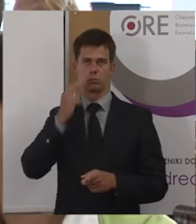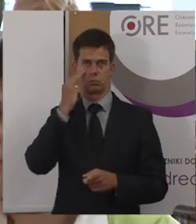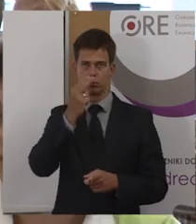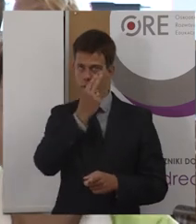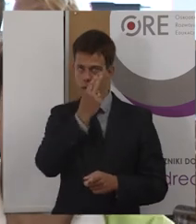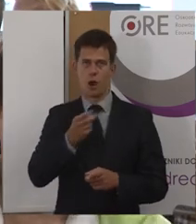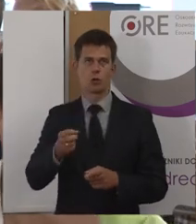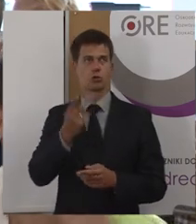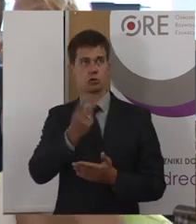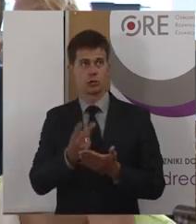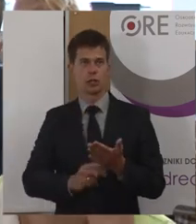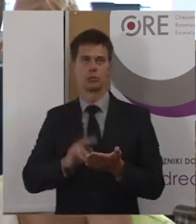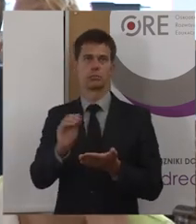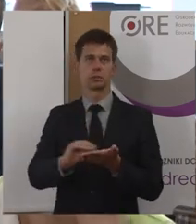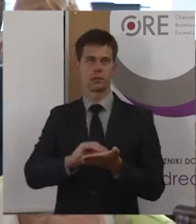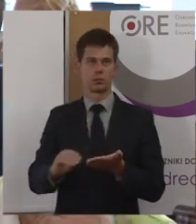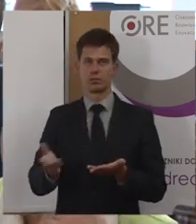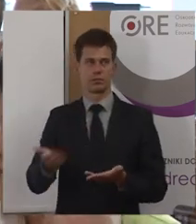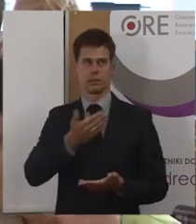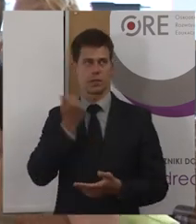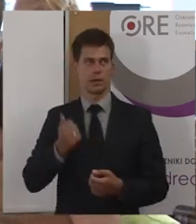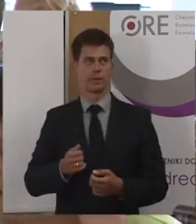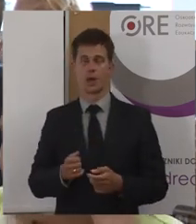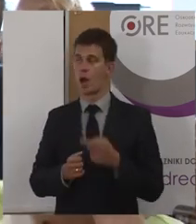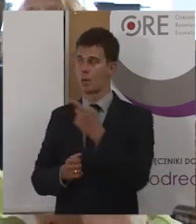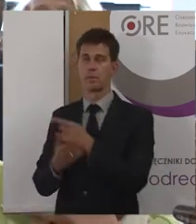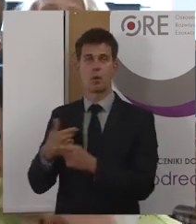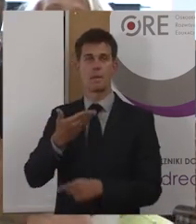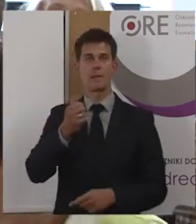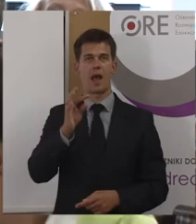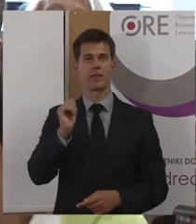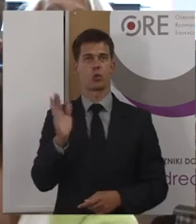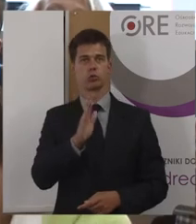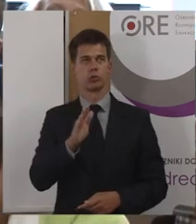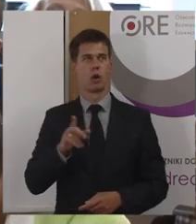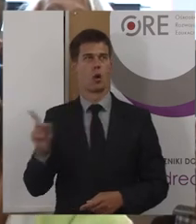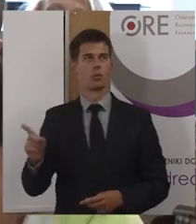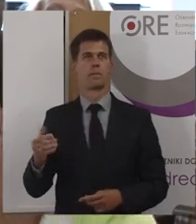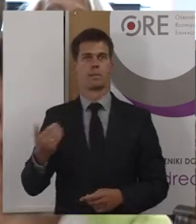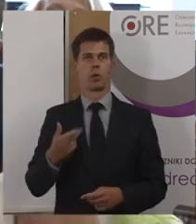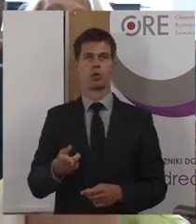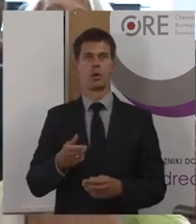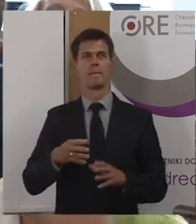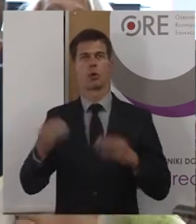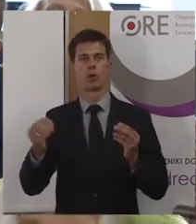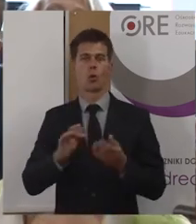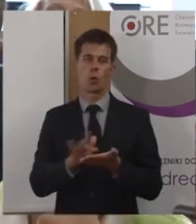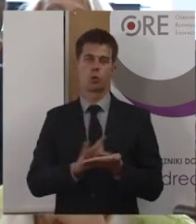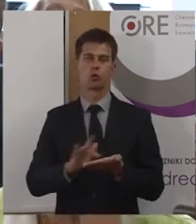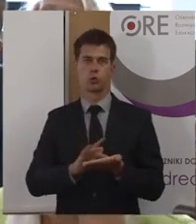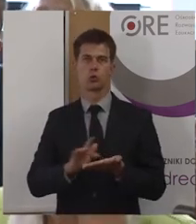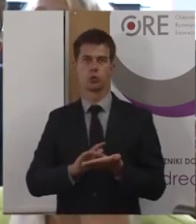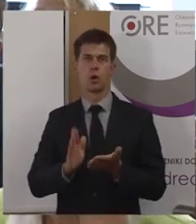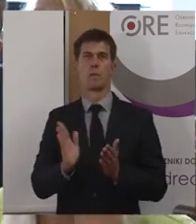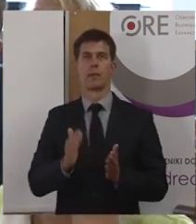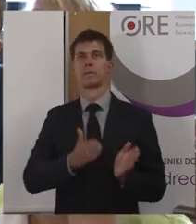Analfabetyzm. Tutaj Mateusz Szczebrowski mówił, że poszedł do szkoły masowej, do liceum, odniósł sukces, prawda? Jest tu dzisiaj z nami wykształcony. Rzeczywiście